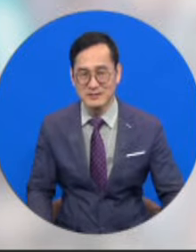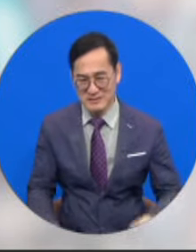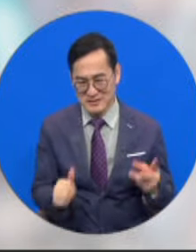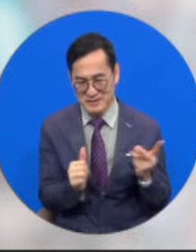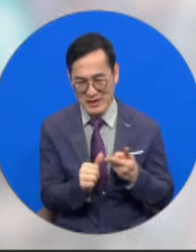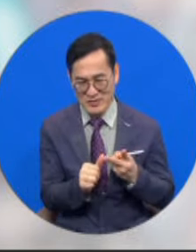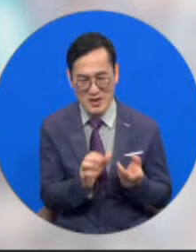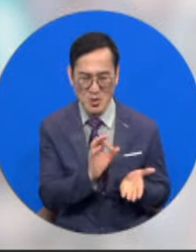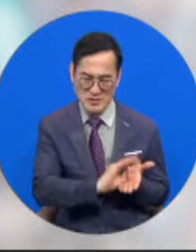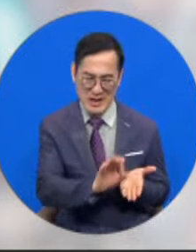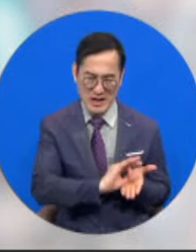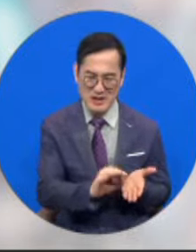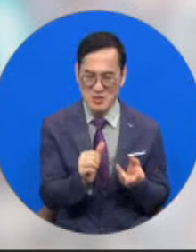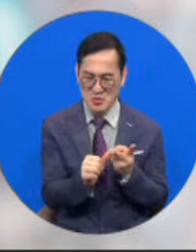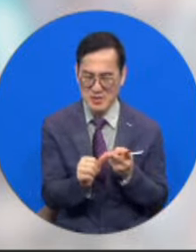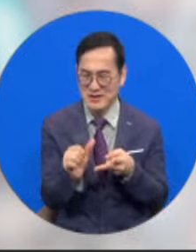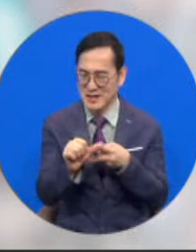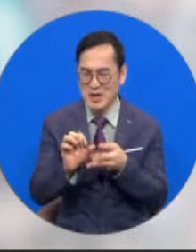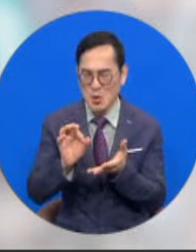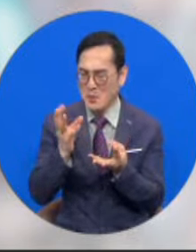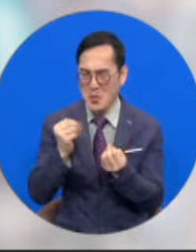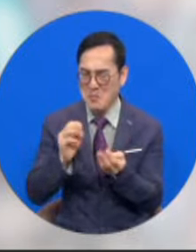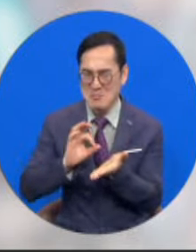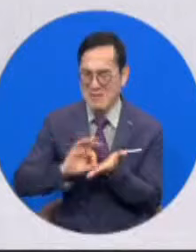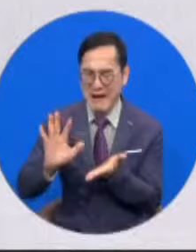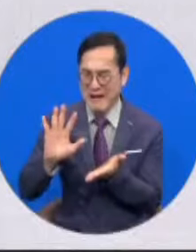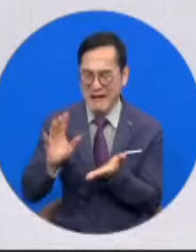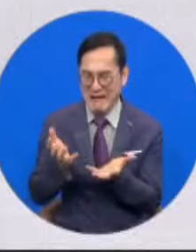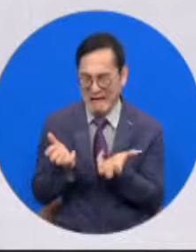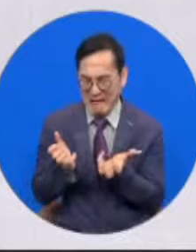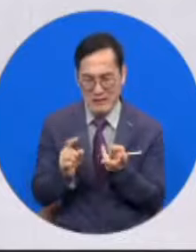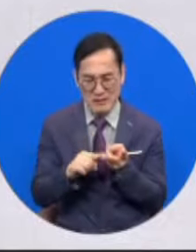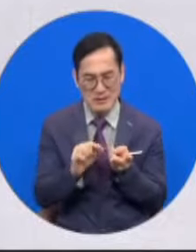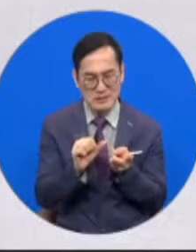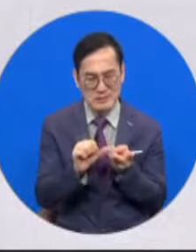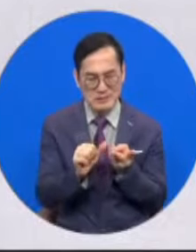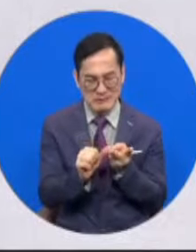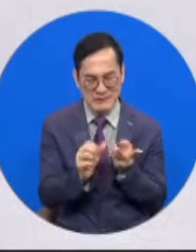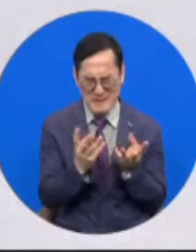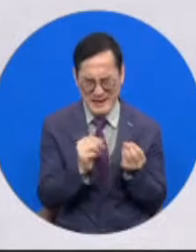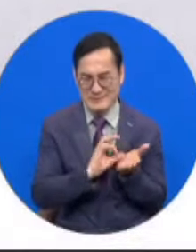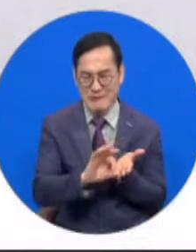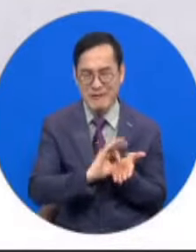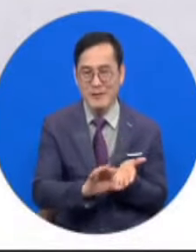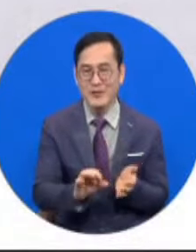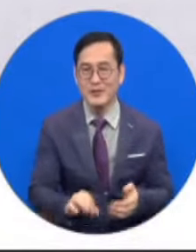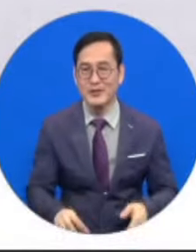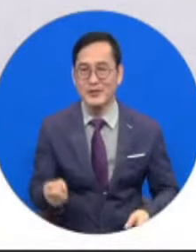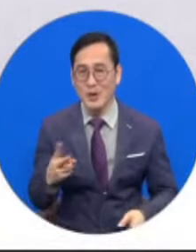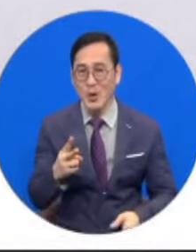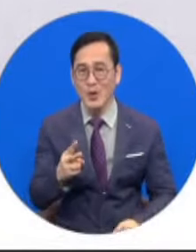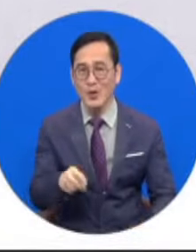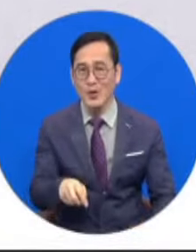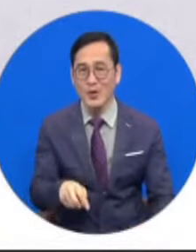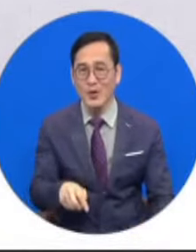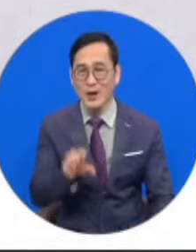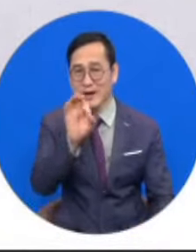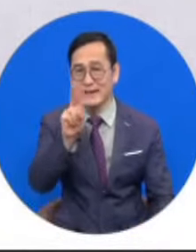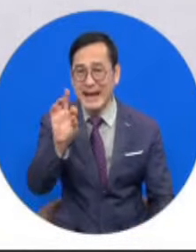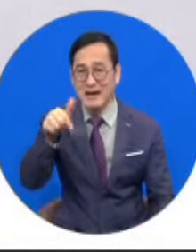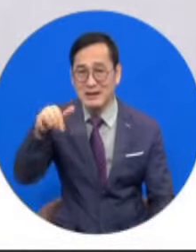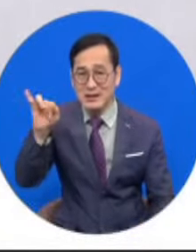세컨드 테만 돈을 쓴다 저도 왜 저런 말이 나왔는지 모르겠어요 그리고 인문 특강에서 왜 기라는 말이 나오는지